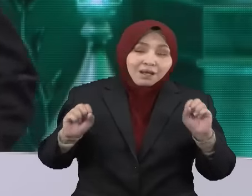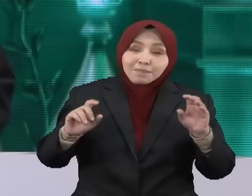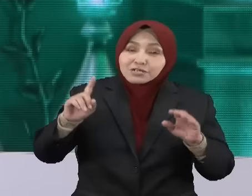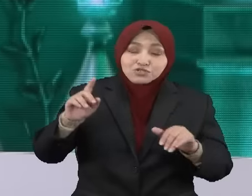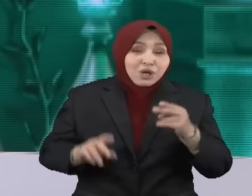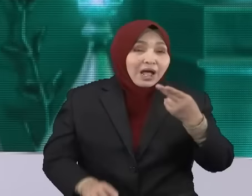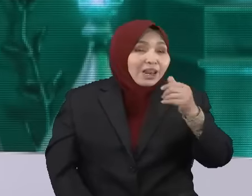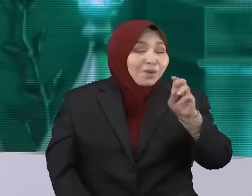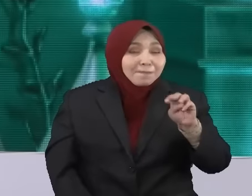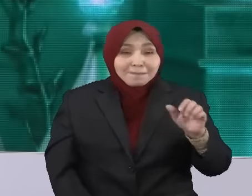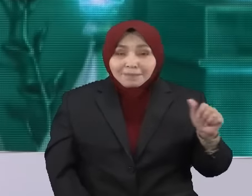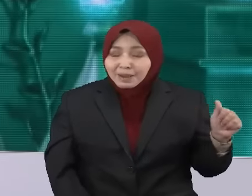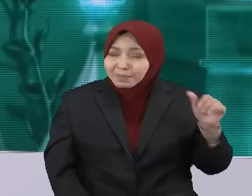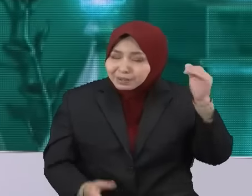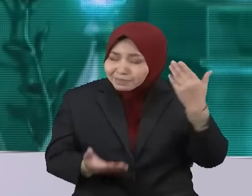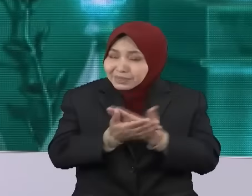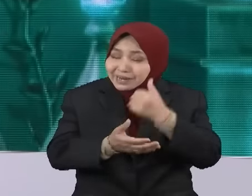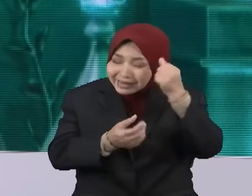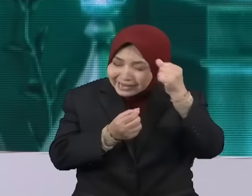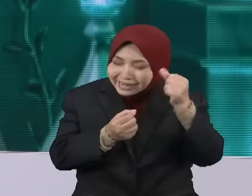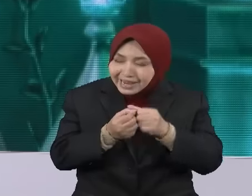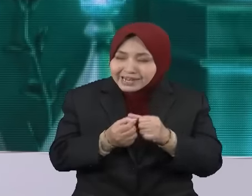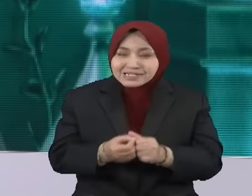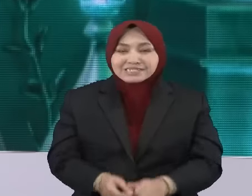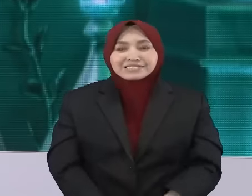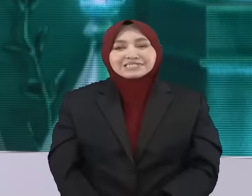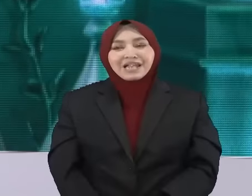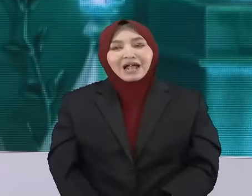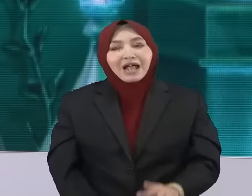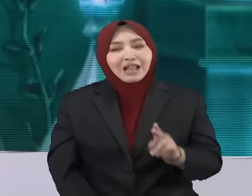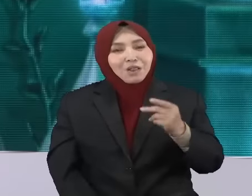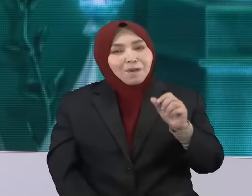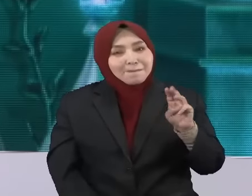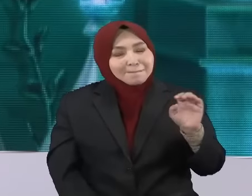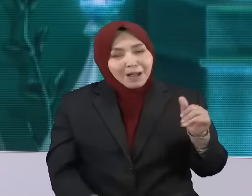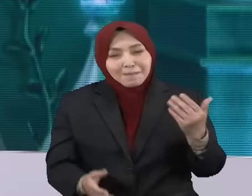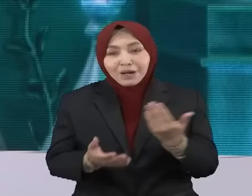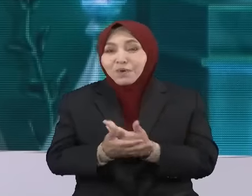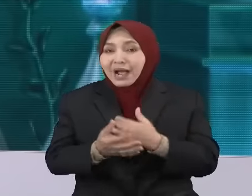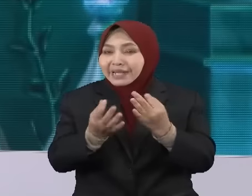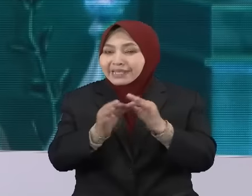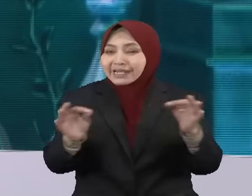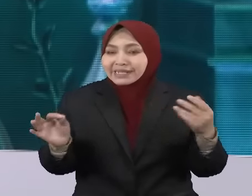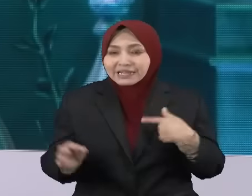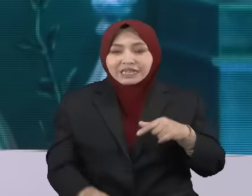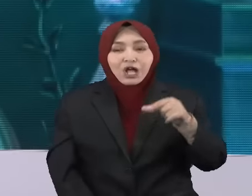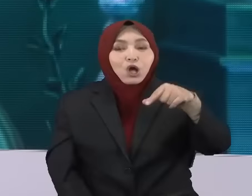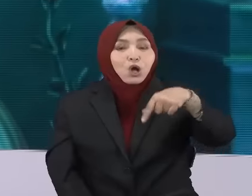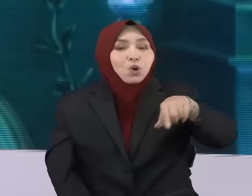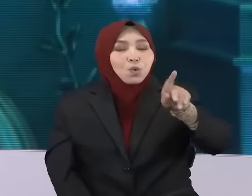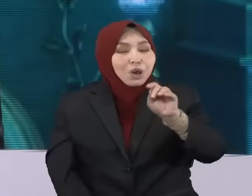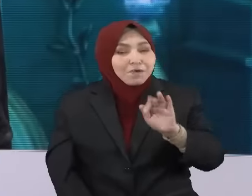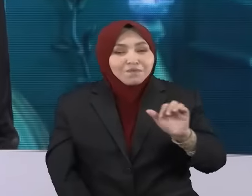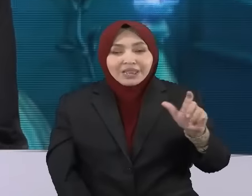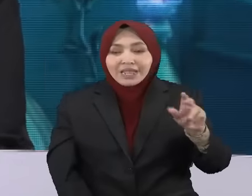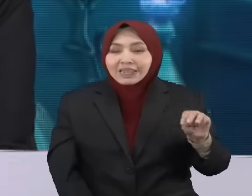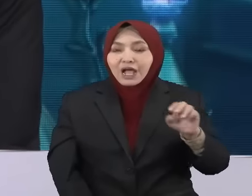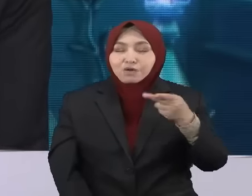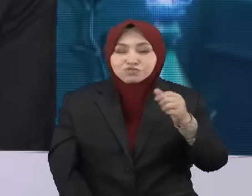halumma, okey, tentu ingat. Baik. Ayat kita, qul falillahil